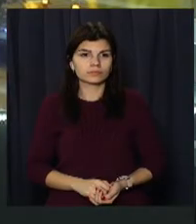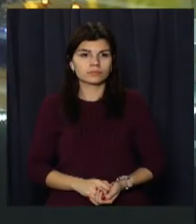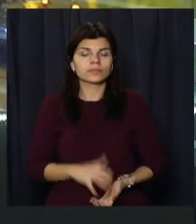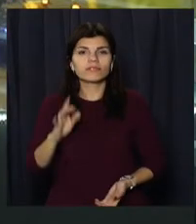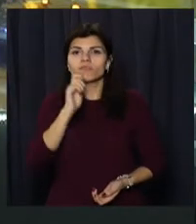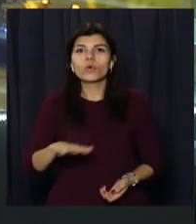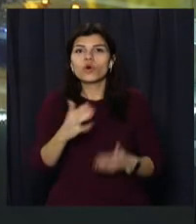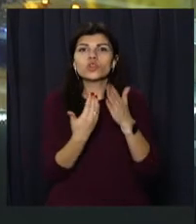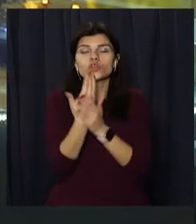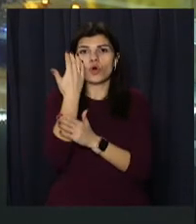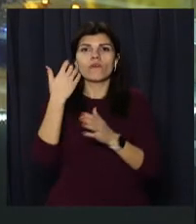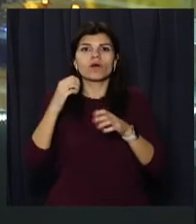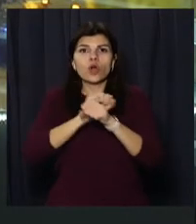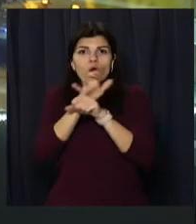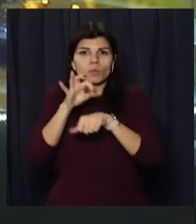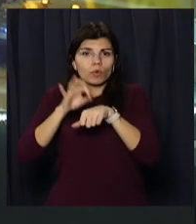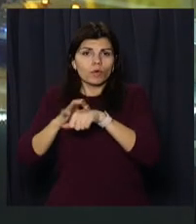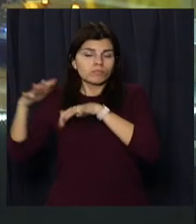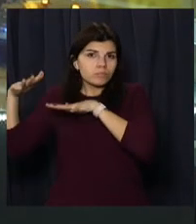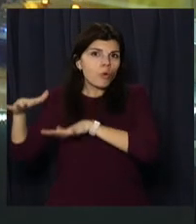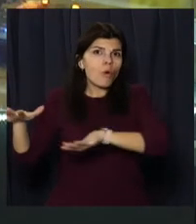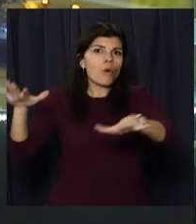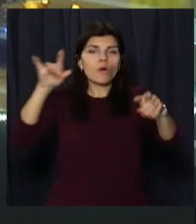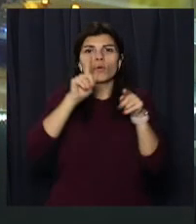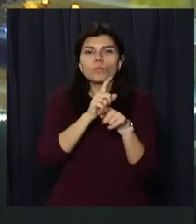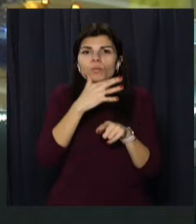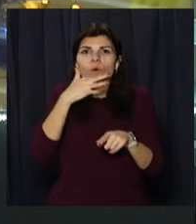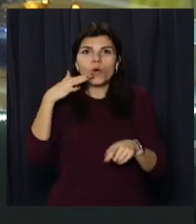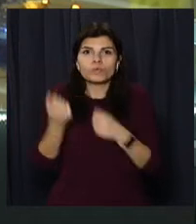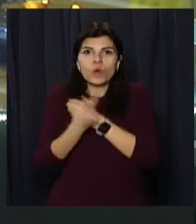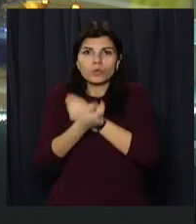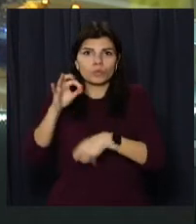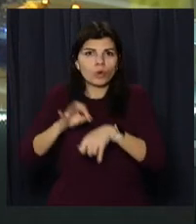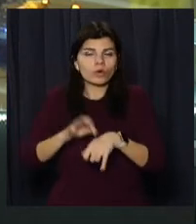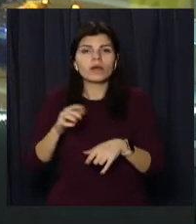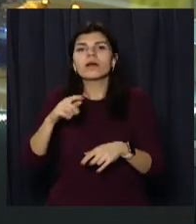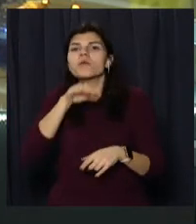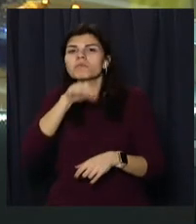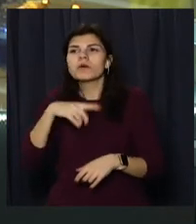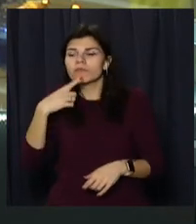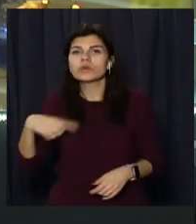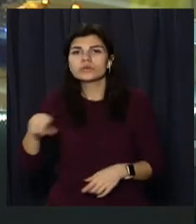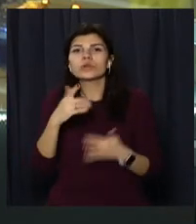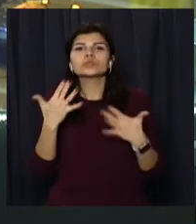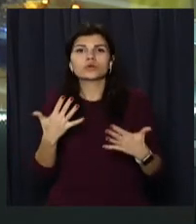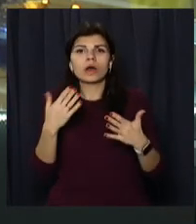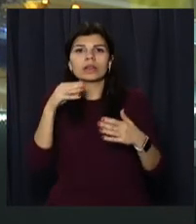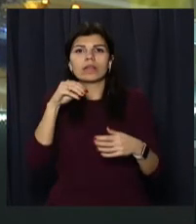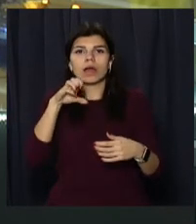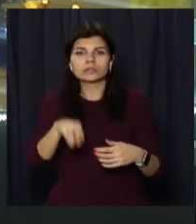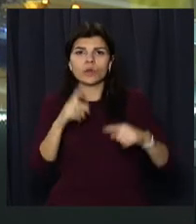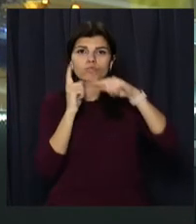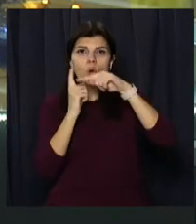В Україні нова хвиля коронавірусу, кажуть в Національній академії наук України. За даними фахівців, кількість позитивних тестів